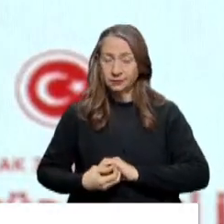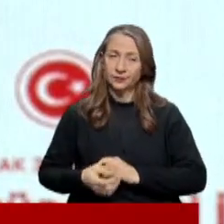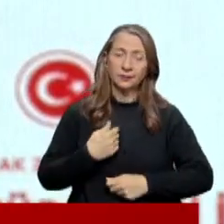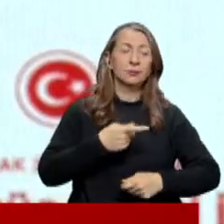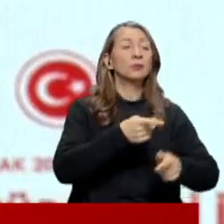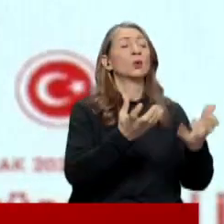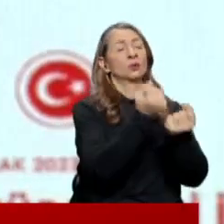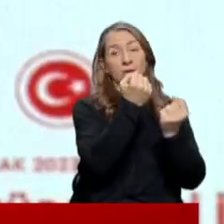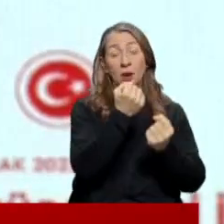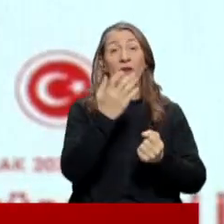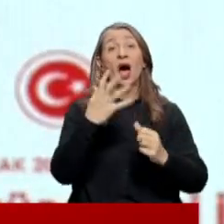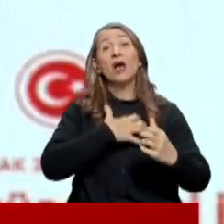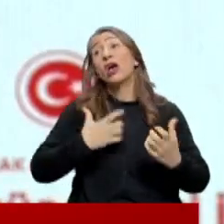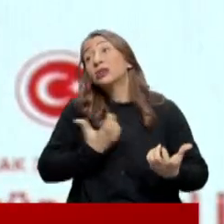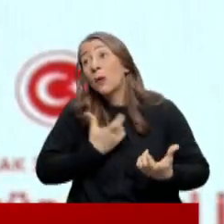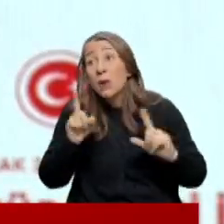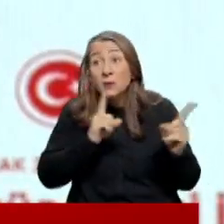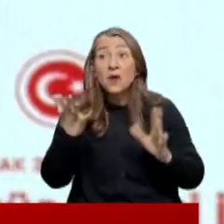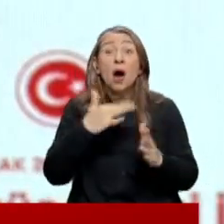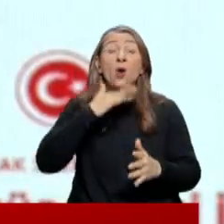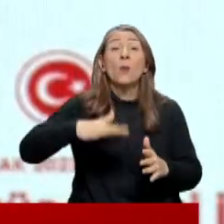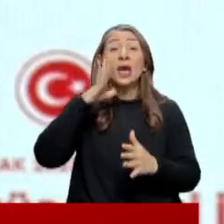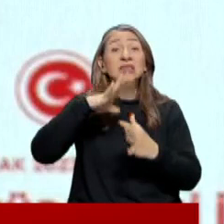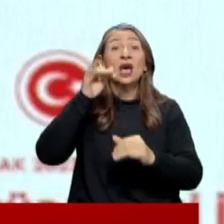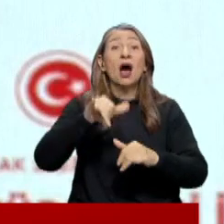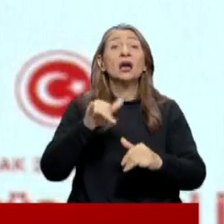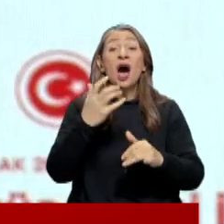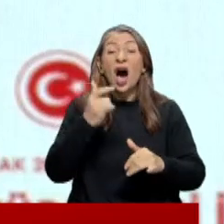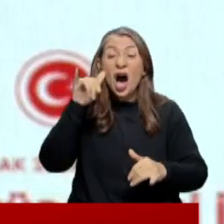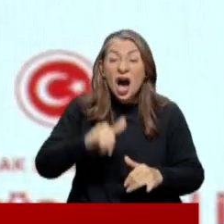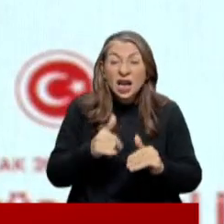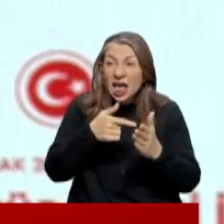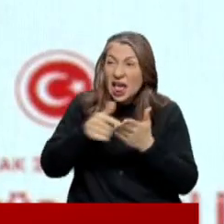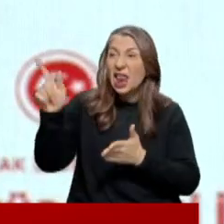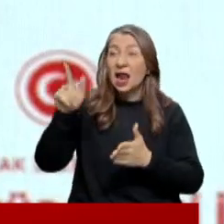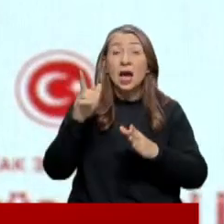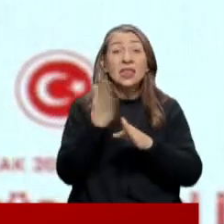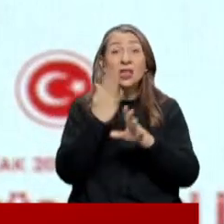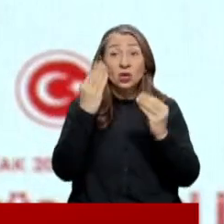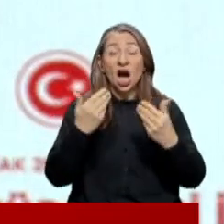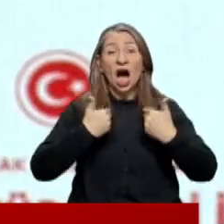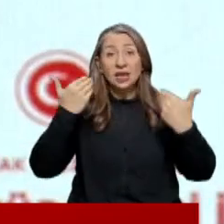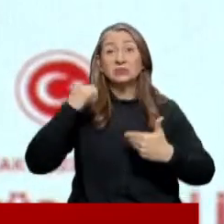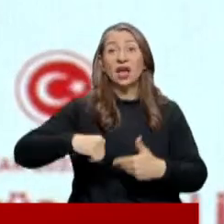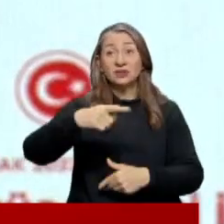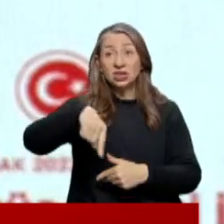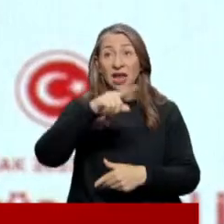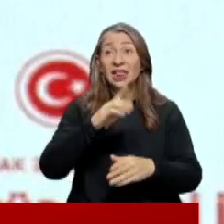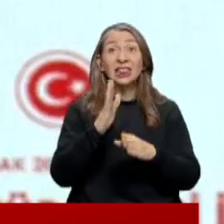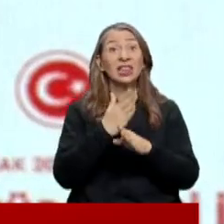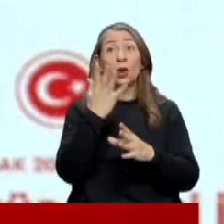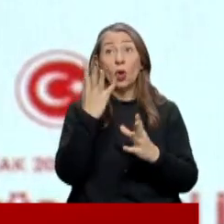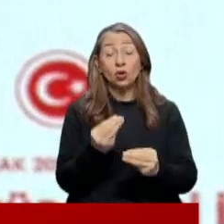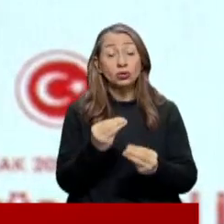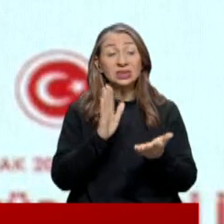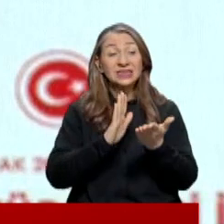Anayasa Mahkemesi veya Avrupa İnsan Hakları Mahkemesi'nin hak ihlali kararına yol açan hakimlere ve savcılara neden